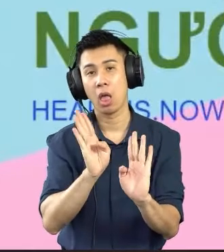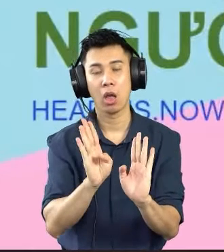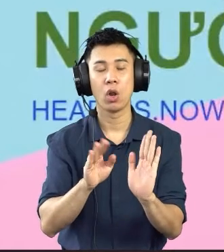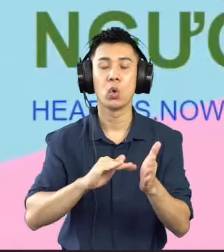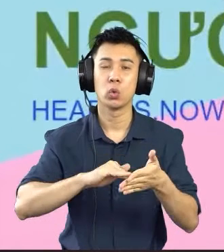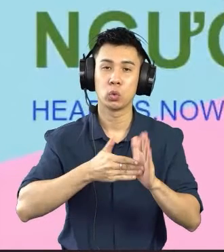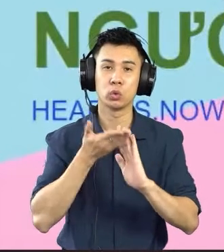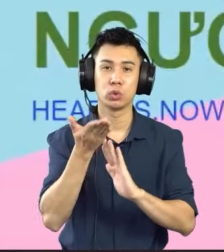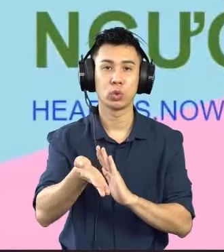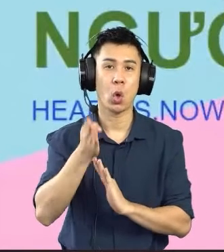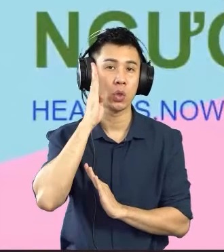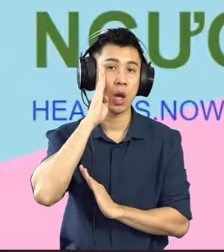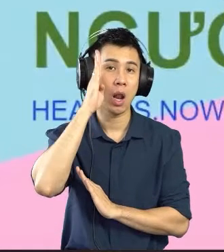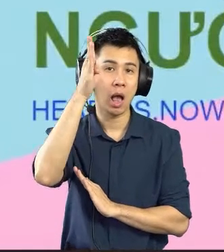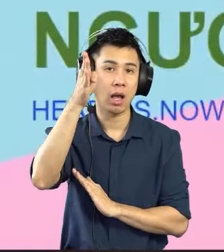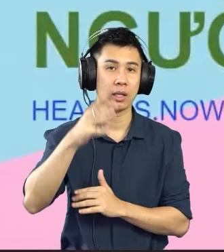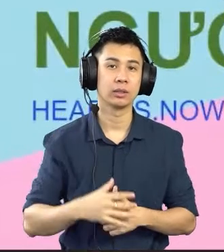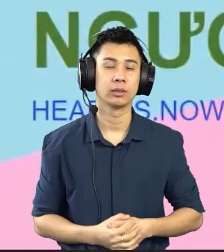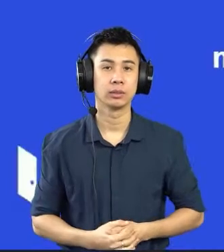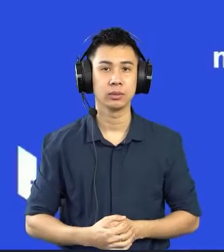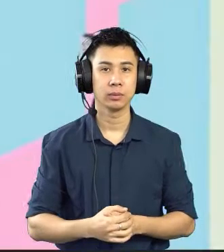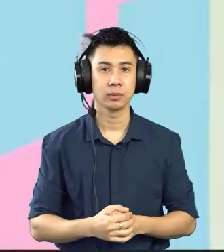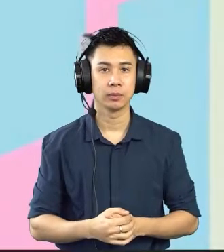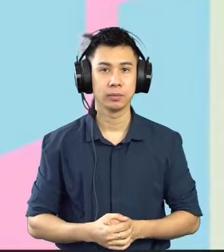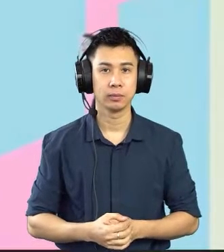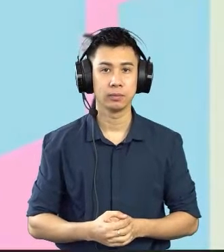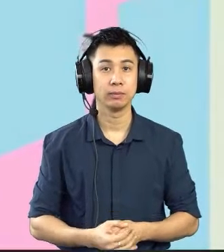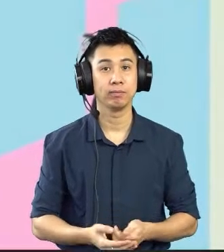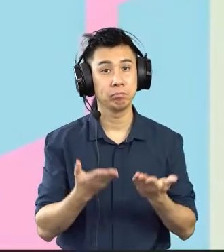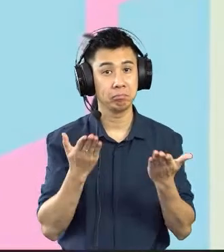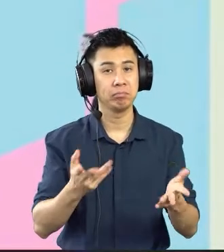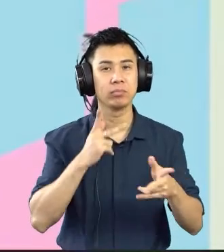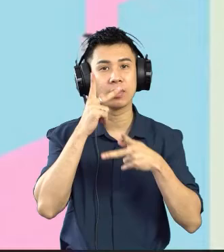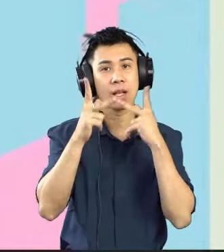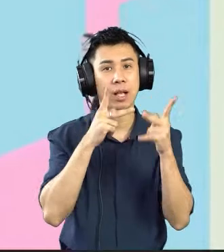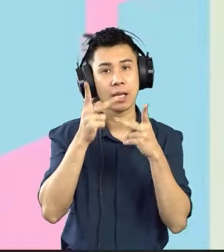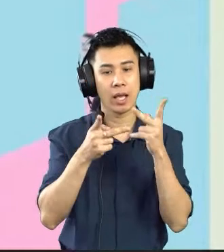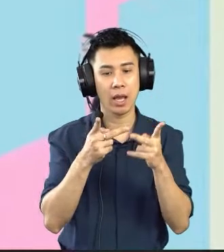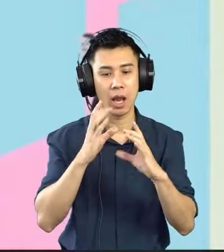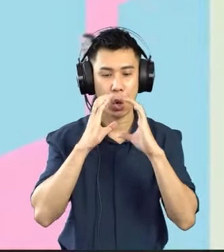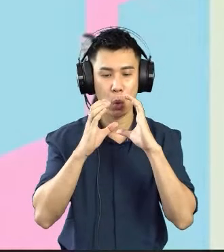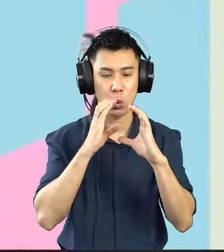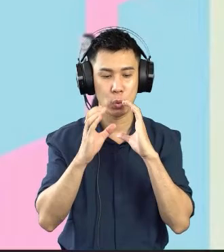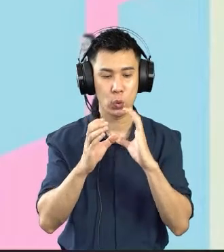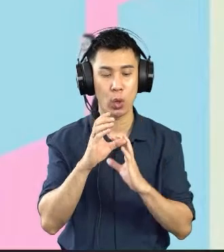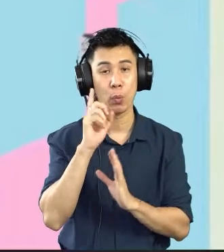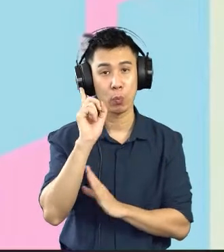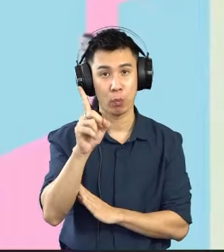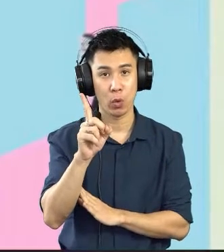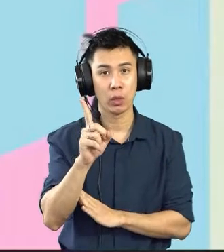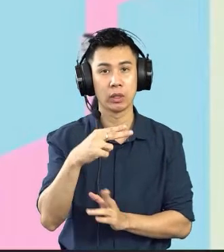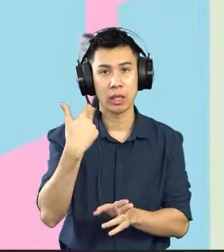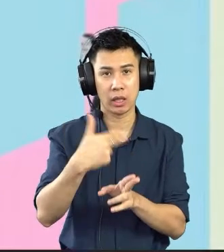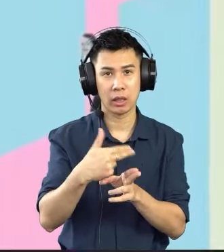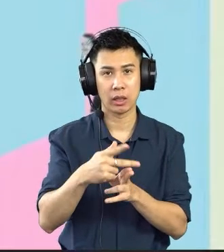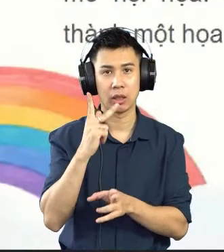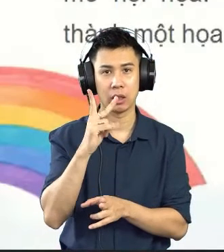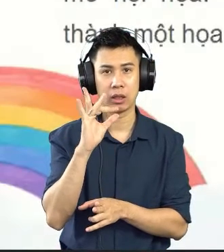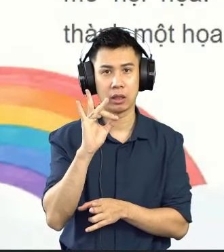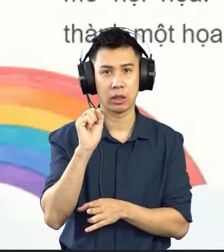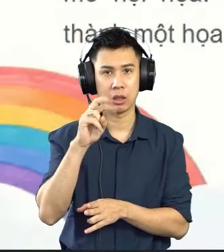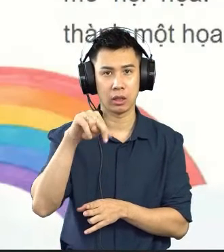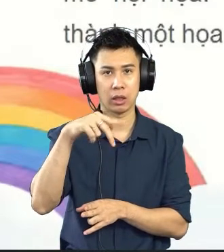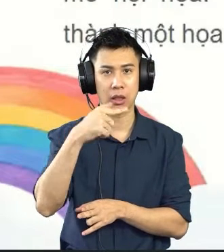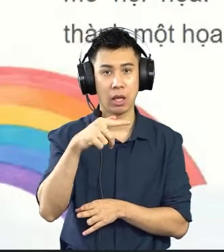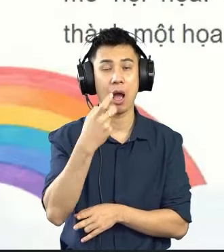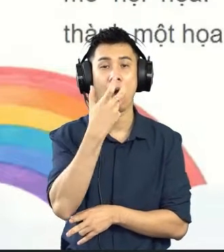lai. Và để mọi người hiểu rõ hơn về tổ chức của tụi em thì em xin phép được kể cho mọi người nghe về một câu chuyện một bạn nhỏ tên Khang trong cộng đồng khiếm thính của bọn